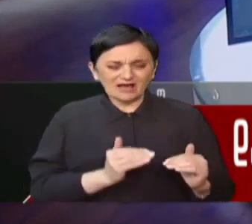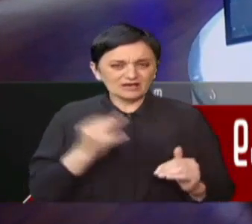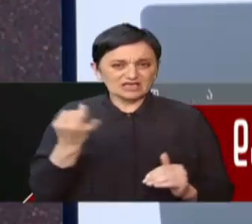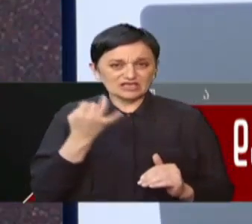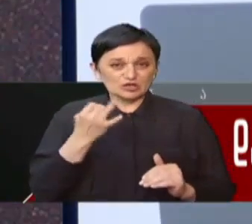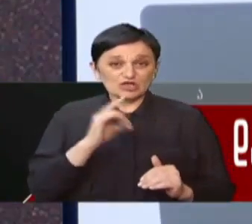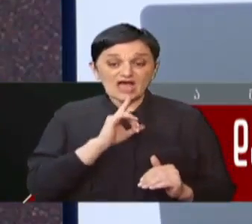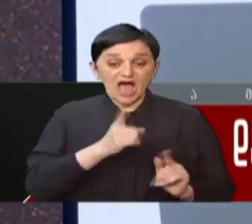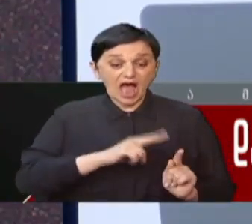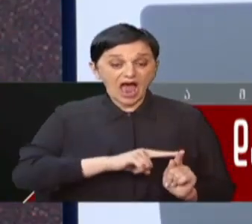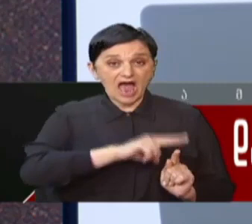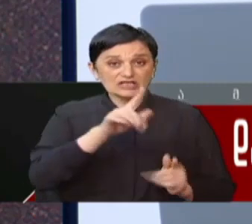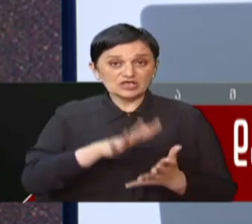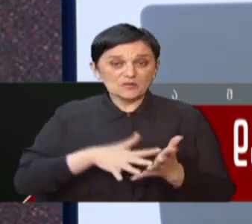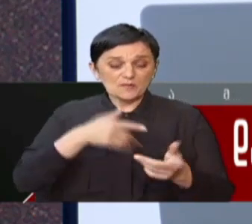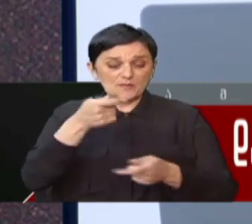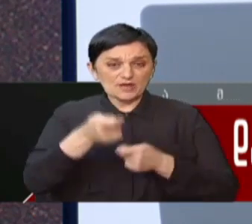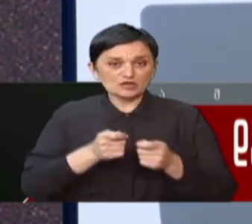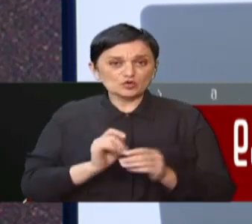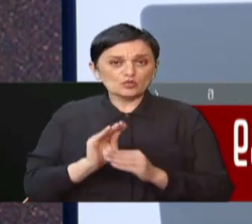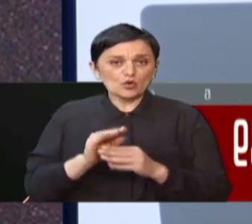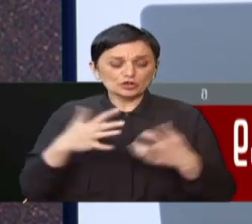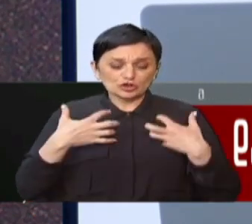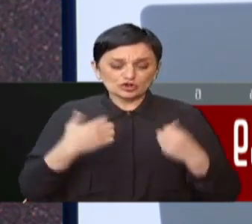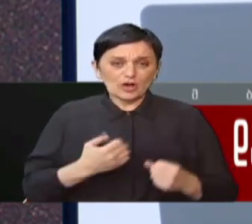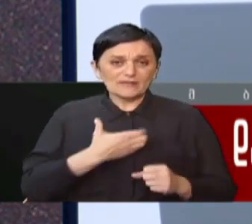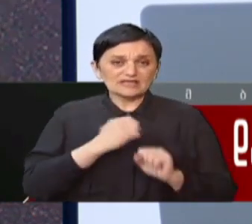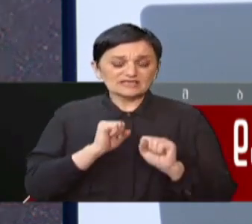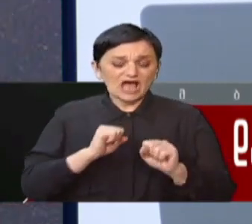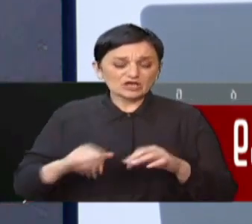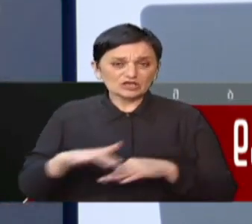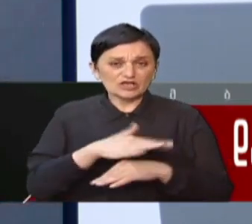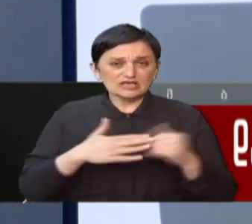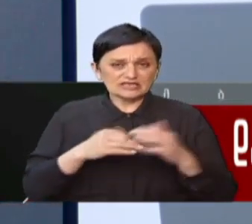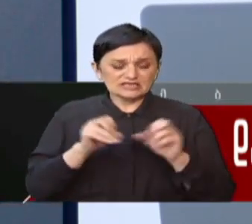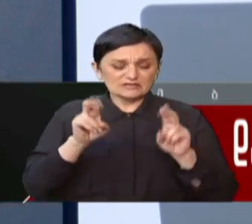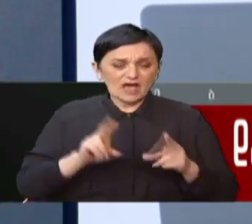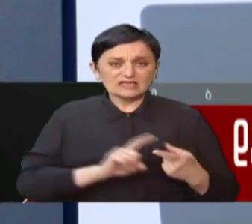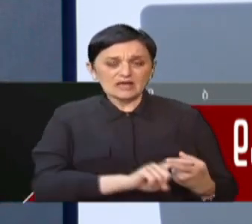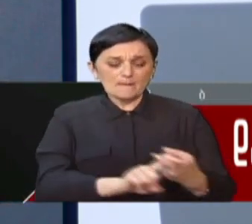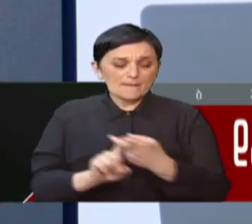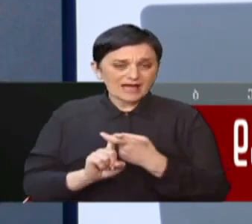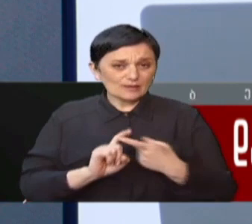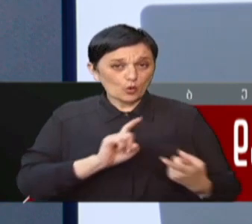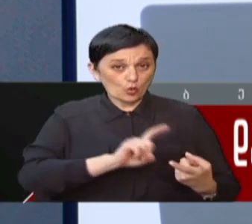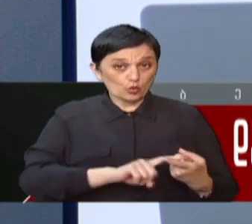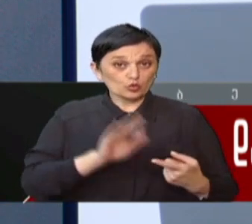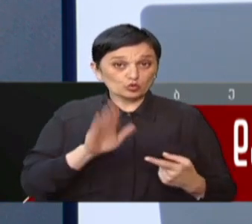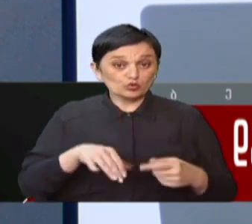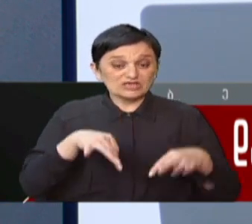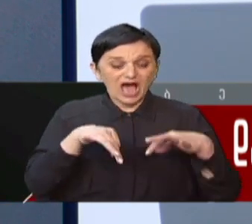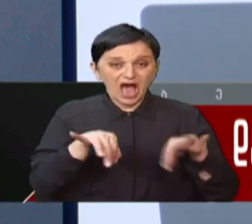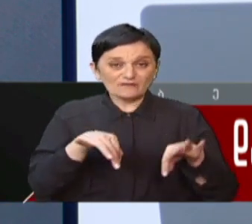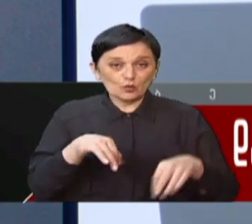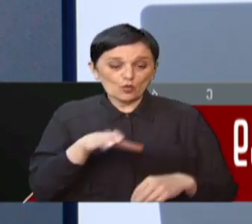ინტერესდებიან. ბოლო ერთ წელში მიმართვიანობა შედარებით მომატებულია ჯანმრთელობის დაზღვევის სფეროში, რასაც სპეციალისტები პანდემიას უკავშირებენ. თუმცა ავტომობილებისა